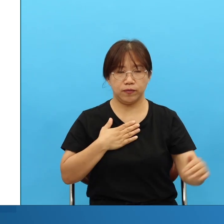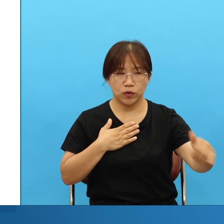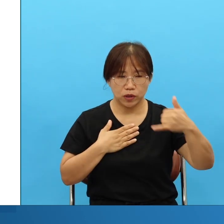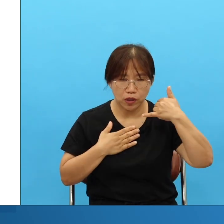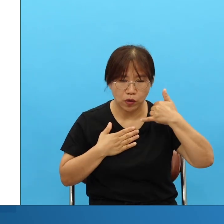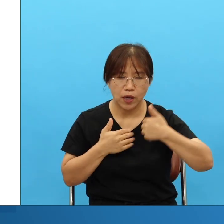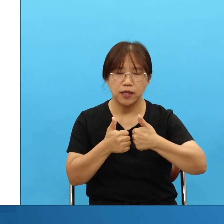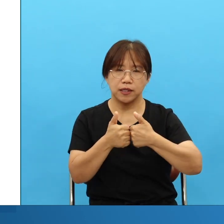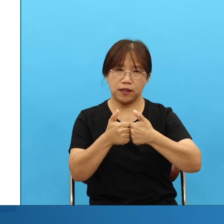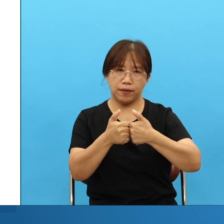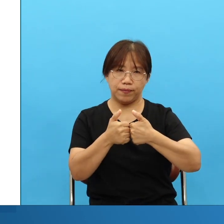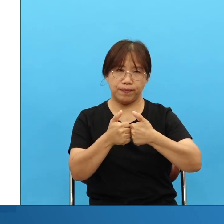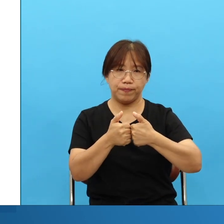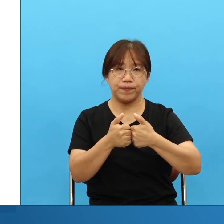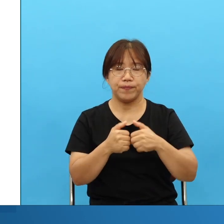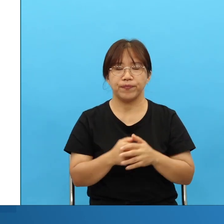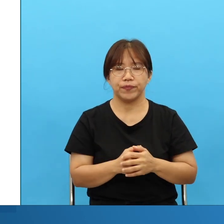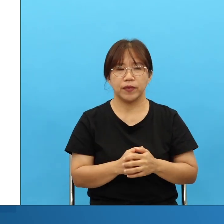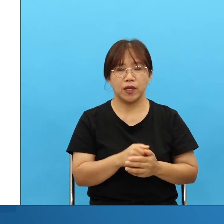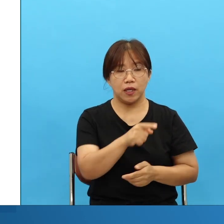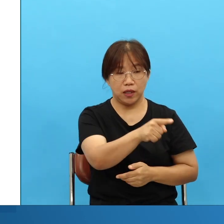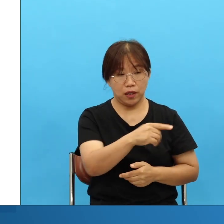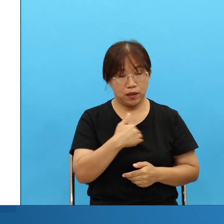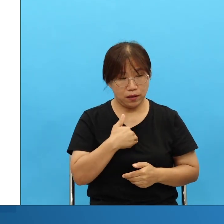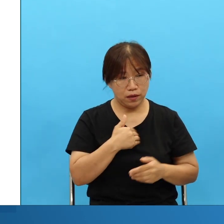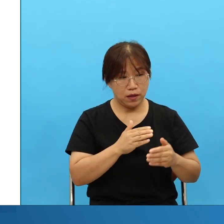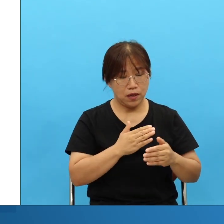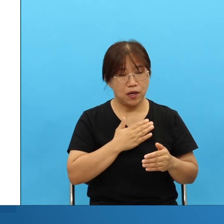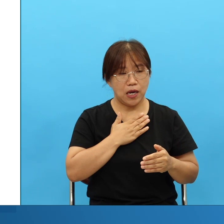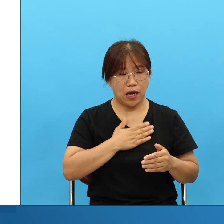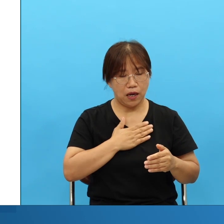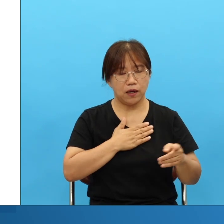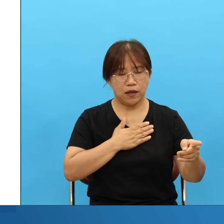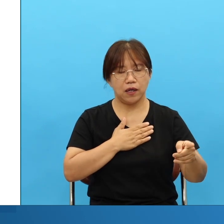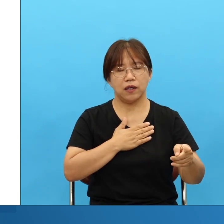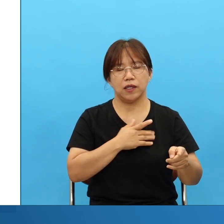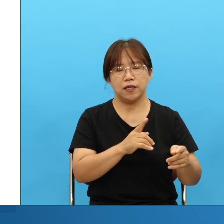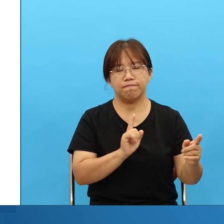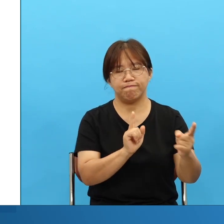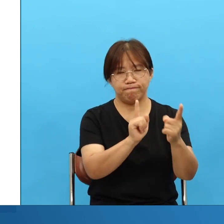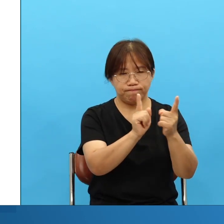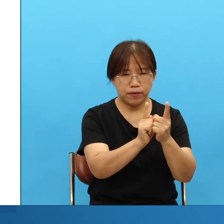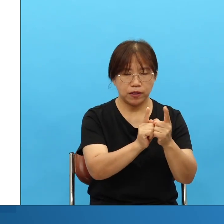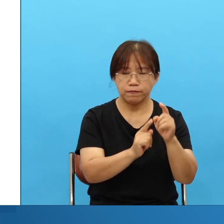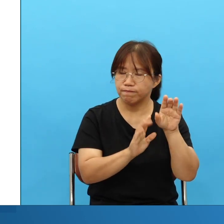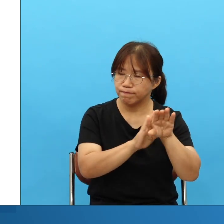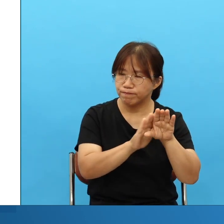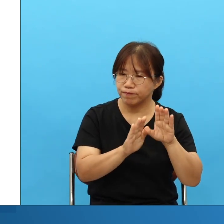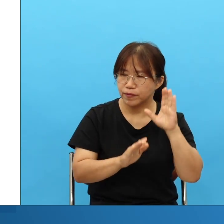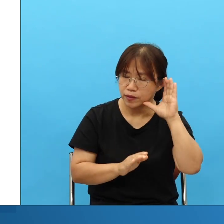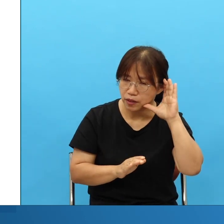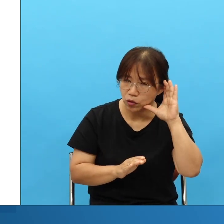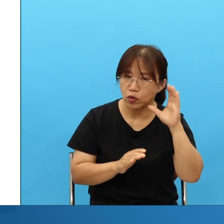잘 모르지만 오래 만났다는 이유로 만나면 이해를 했으니까 들어주고, 그러니까 이제